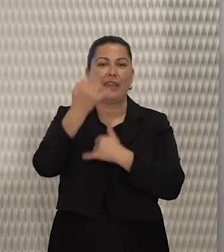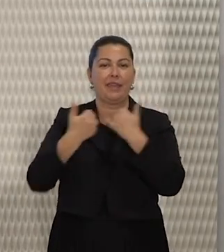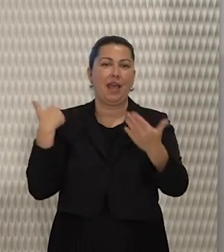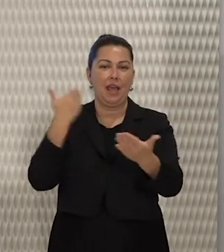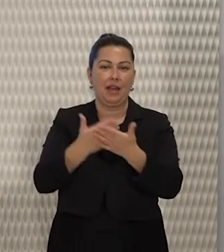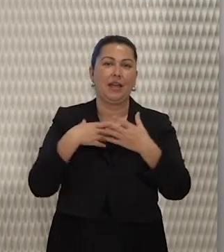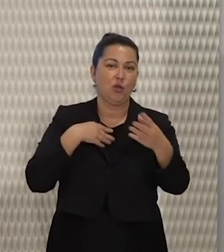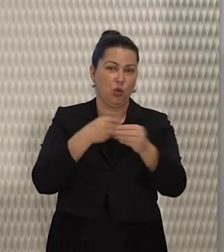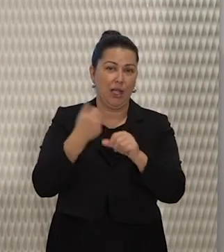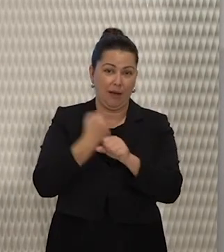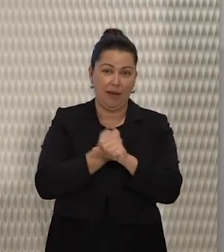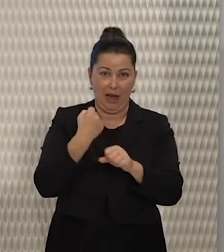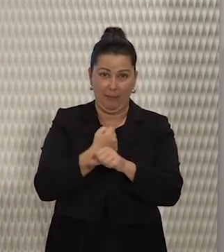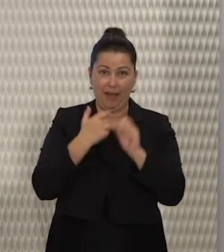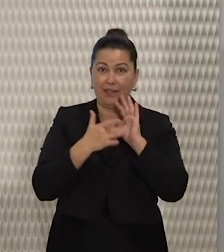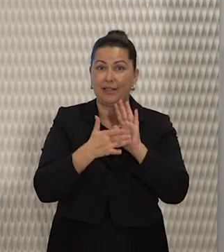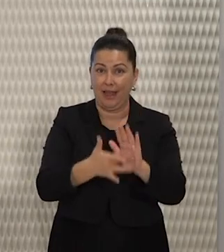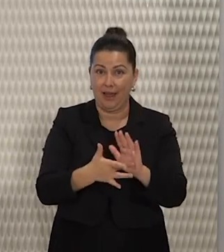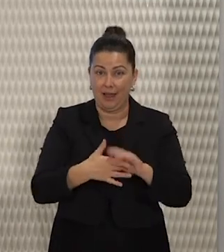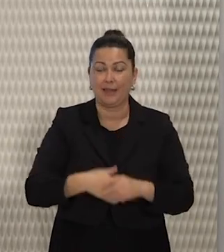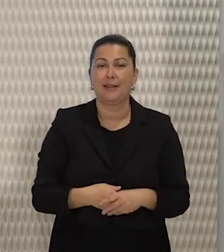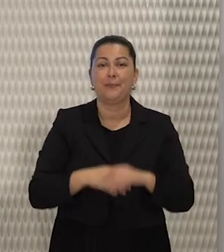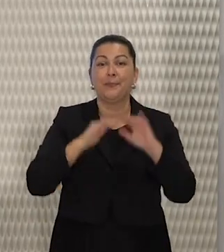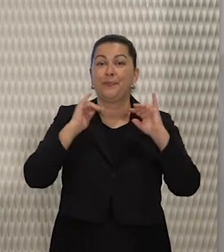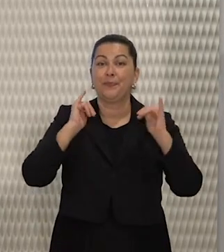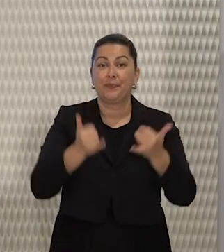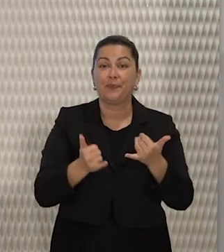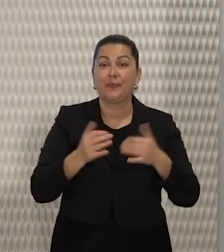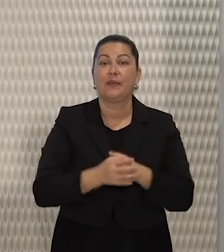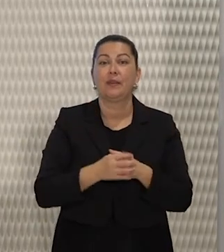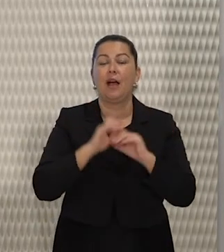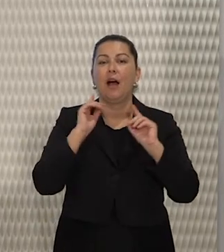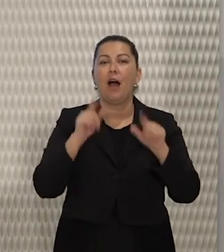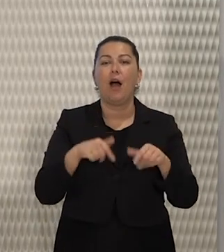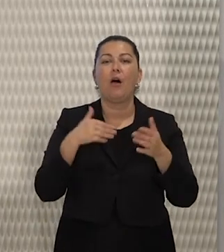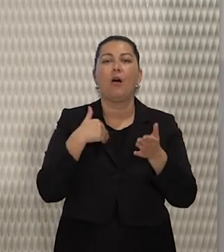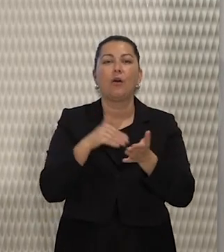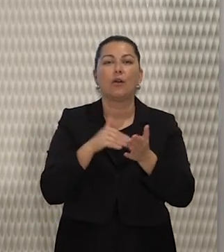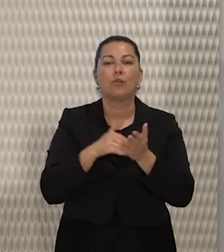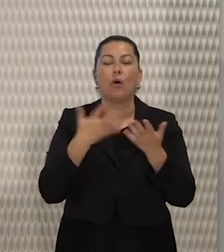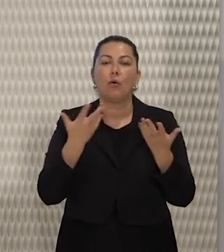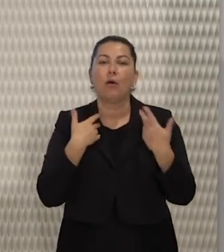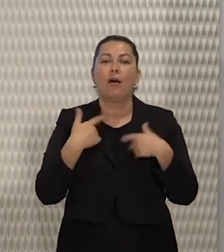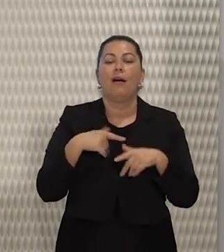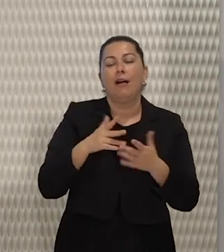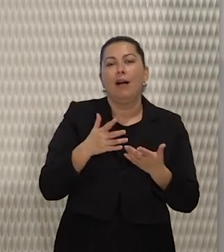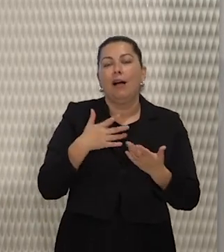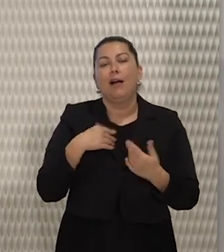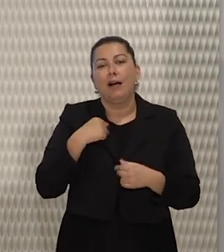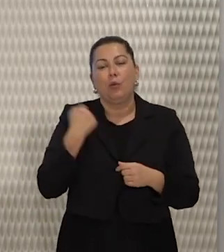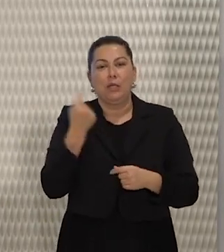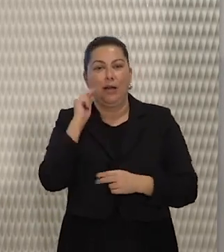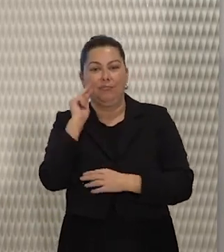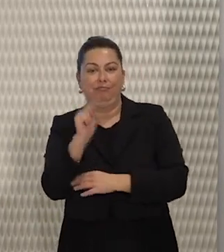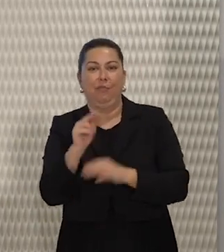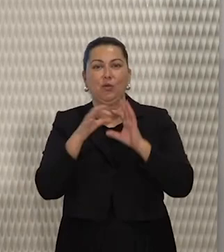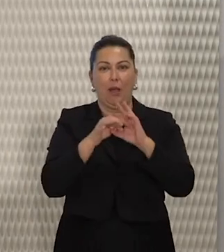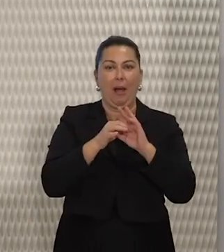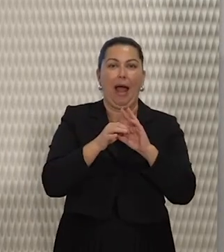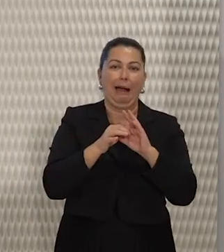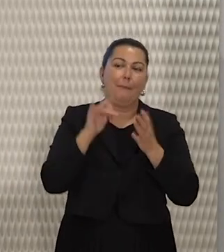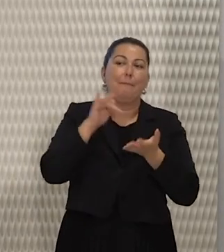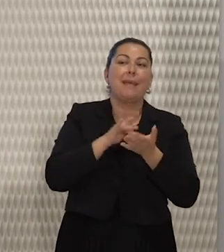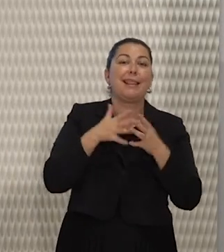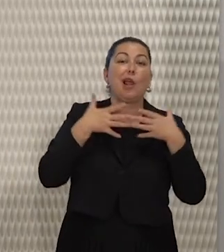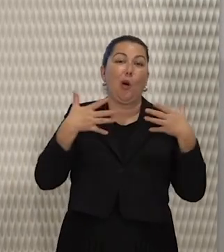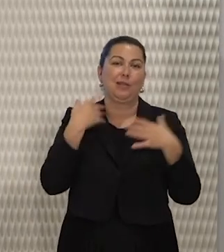Zusammenarbeit ein bisschen näher darstellen. Und ja, wie gesagt, die Sicht aus einem kleineren oder mittelgroßen Handwerksbetrieb präsentieren, dass